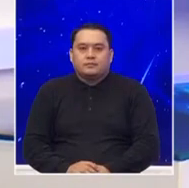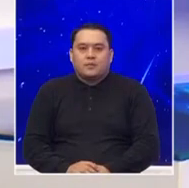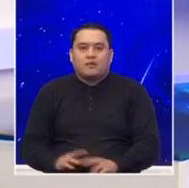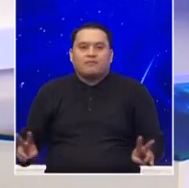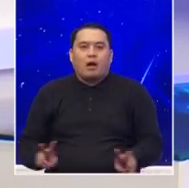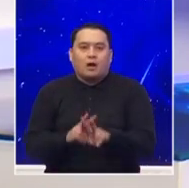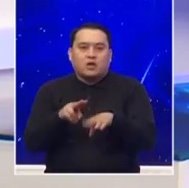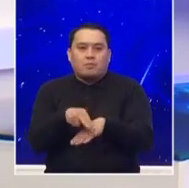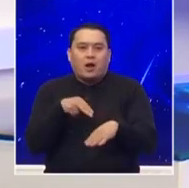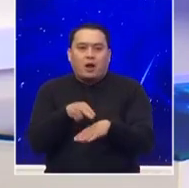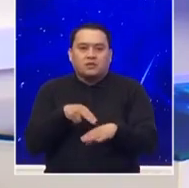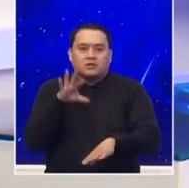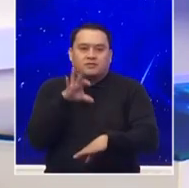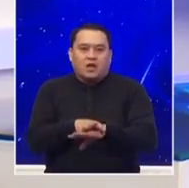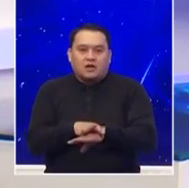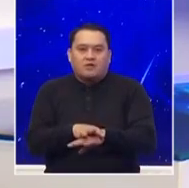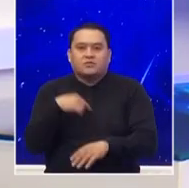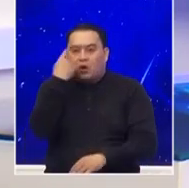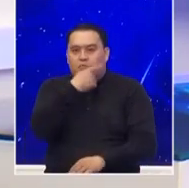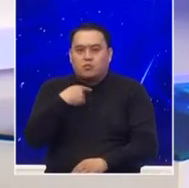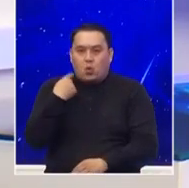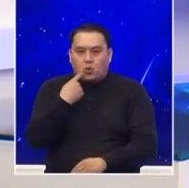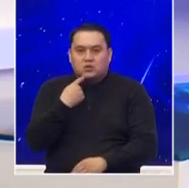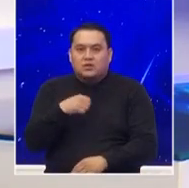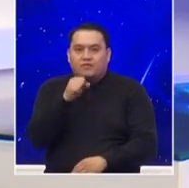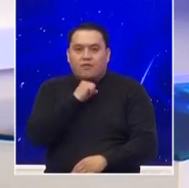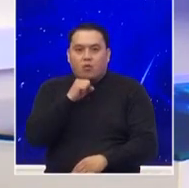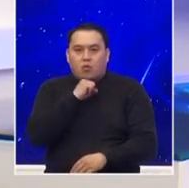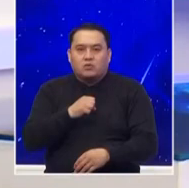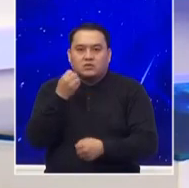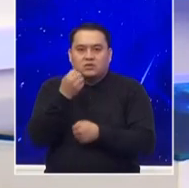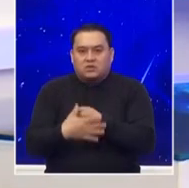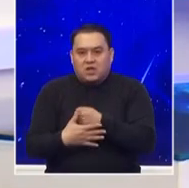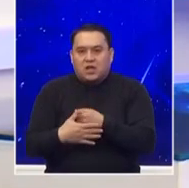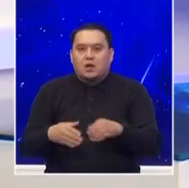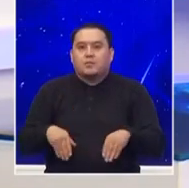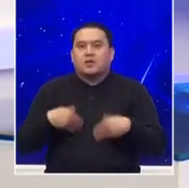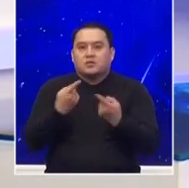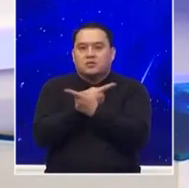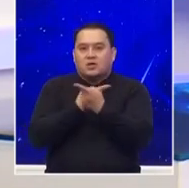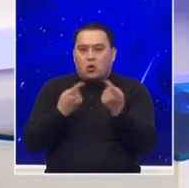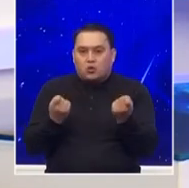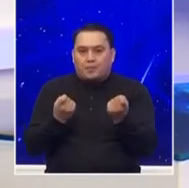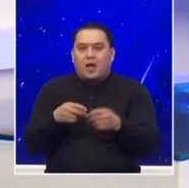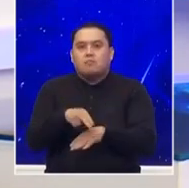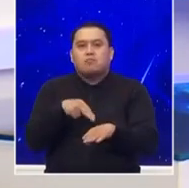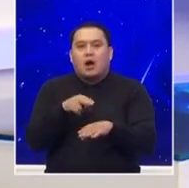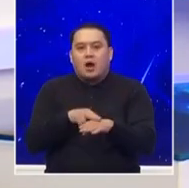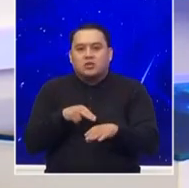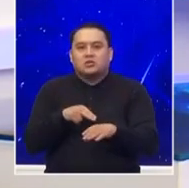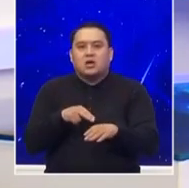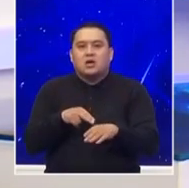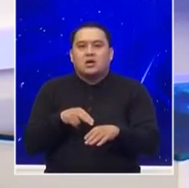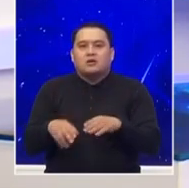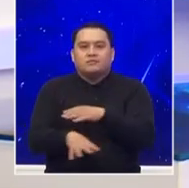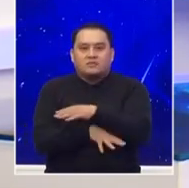В Нур-Султане полицейские задержали подозреваемого, обокравшего детский учебный центр, передает закон КИЗ. Как сообщили в полиции,